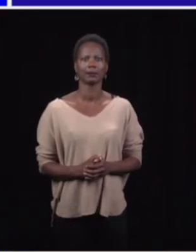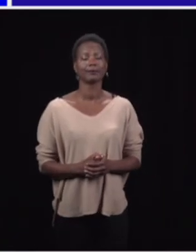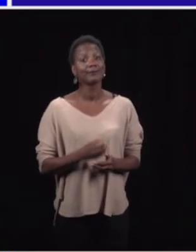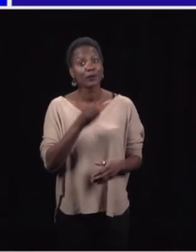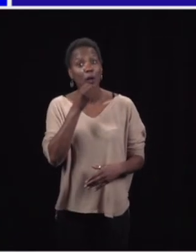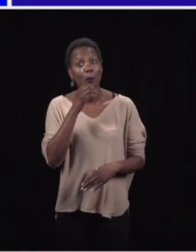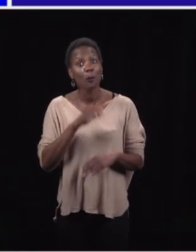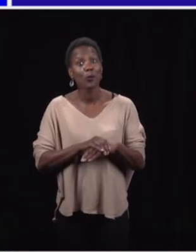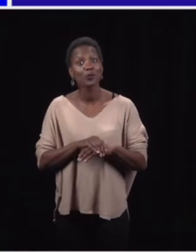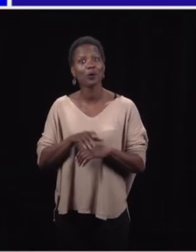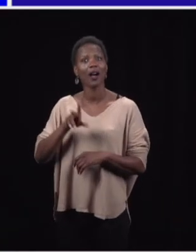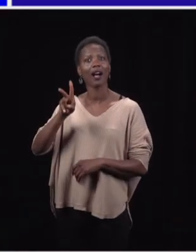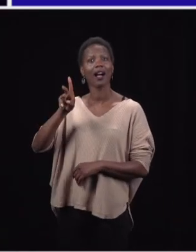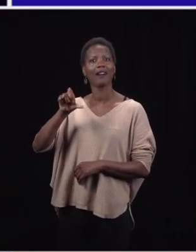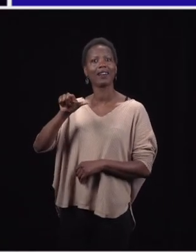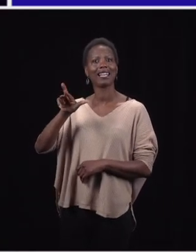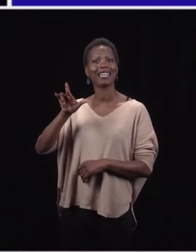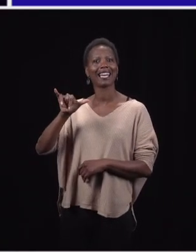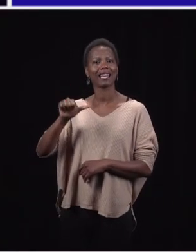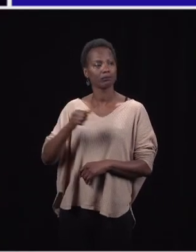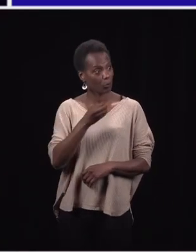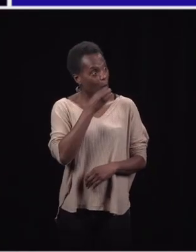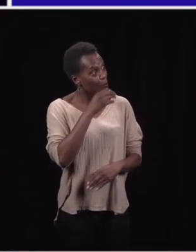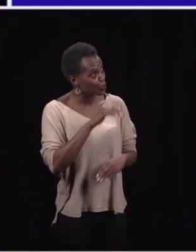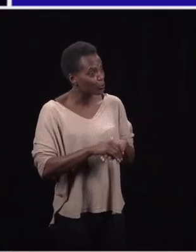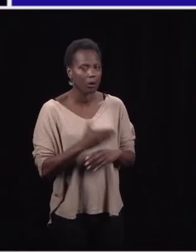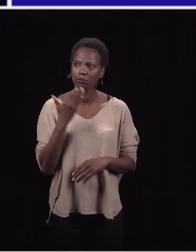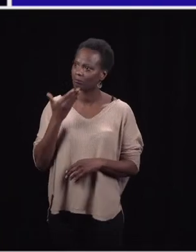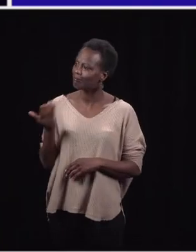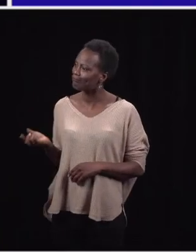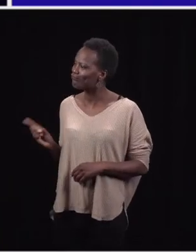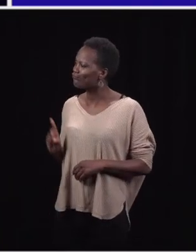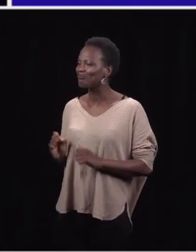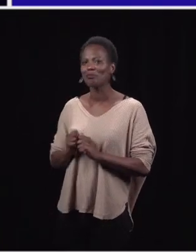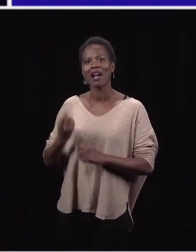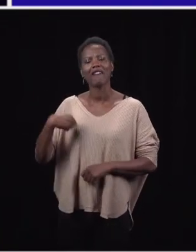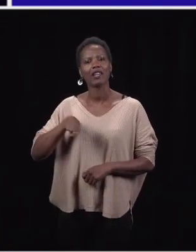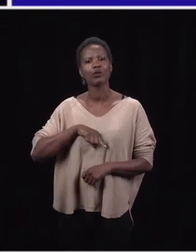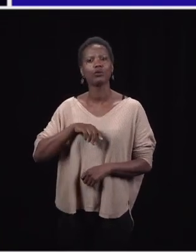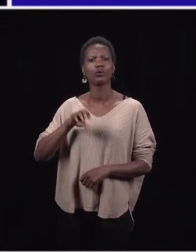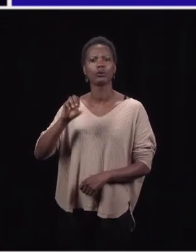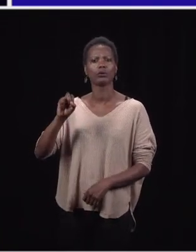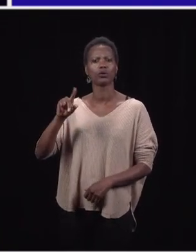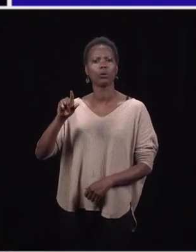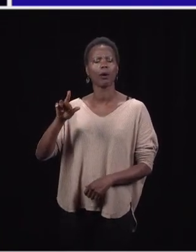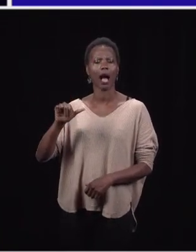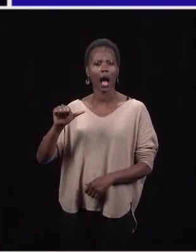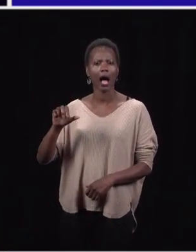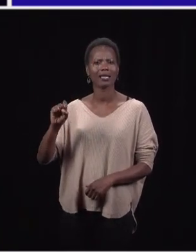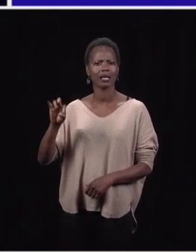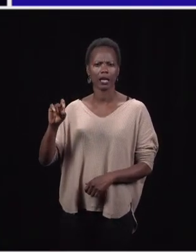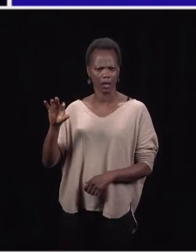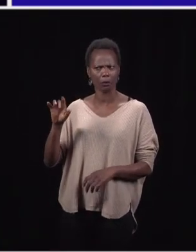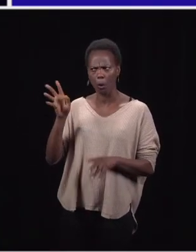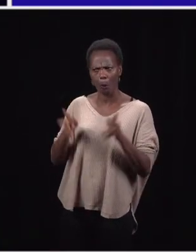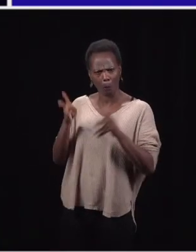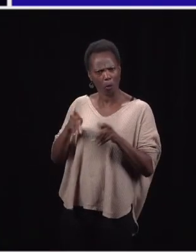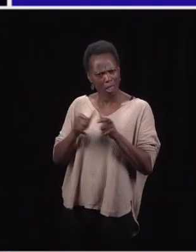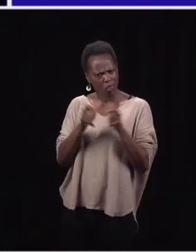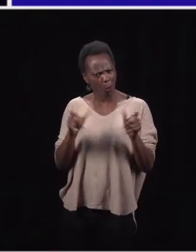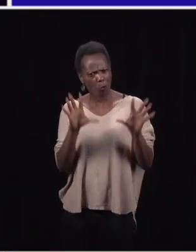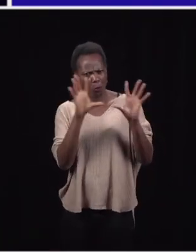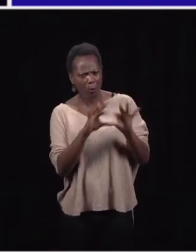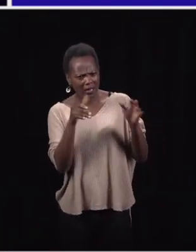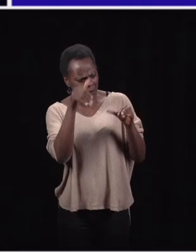bonsoir Valeria bonsoir merci d'être avec nous alors sopra Steria on va peut-être tout simplement commencer par dire ce que c'est parce qu'il y en a qui